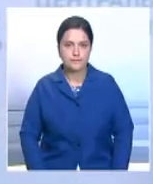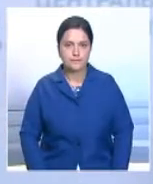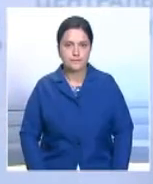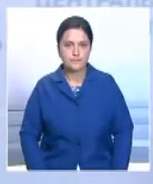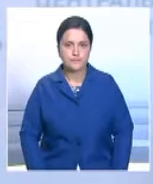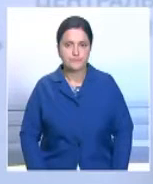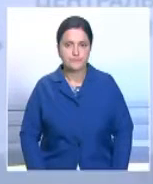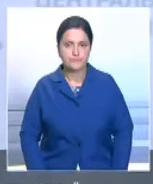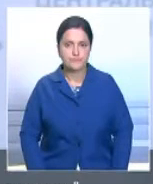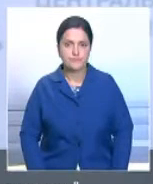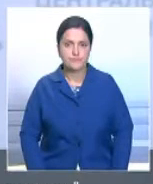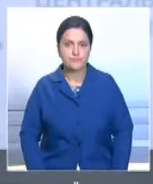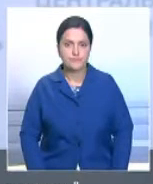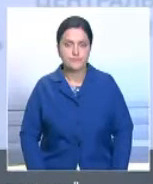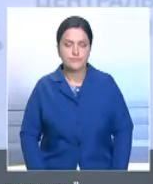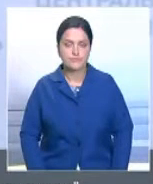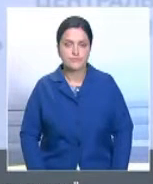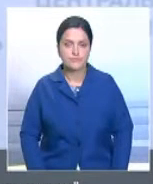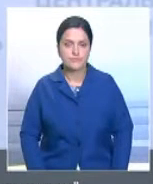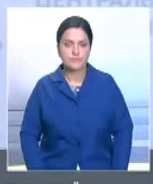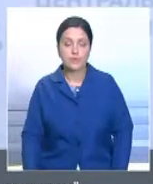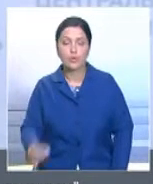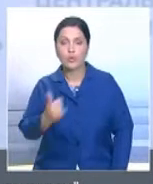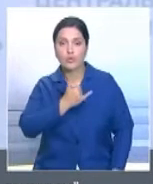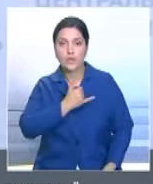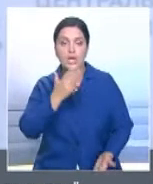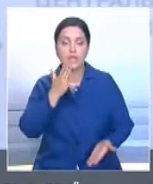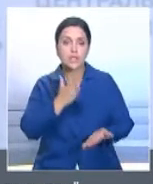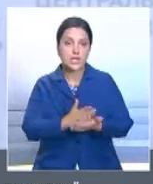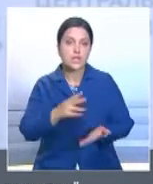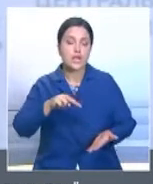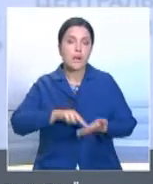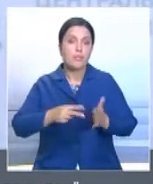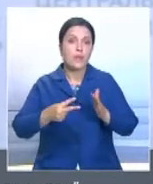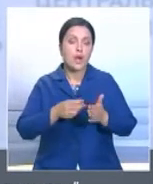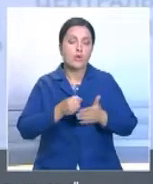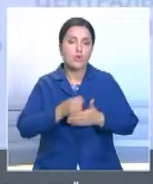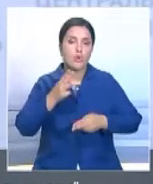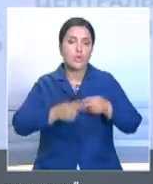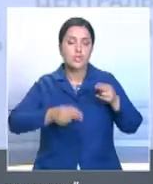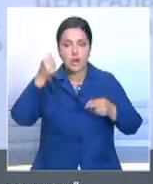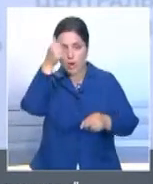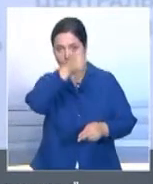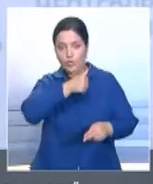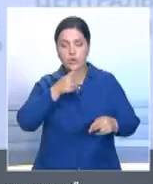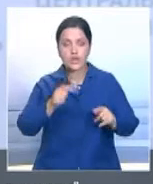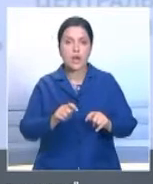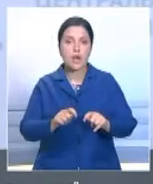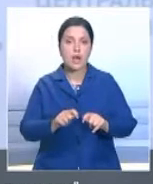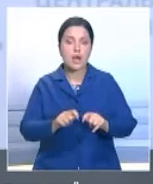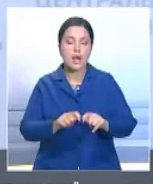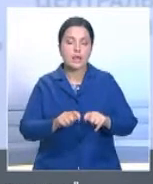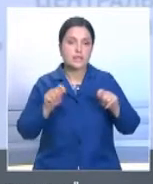на сегодняшний день поставили себе амбициозные цели до конца года создать